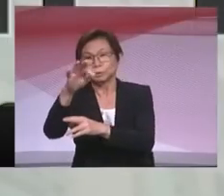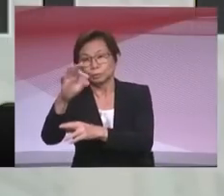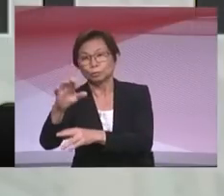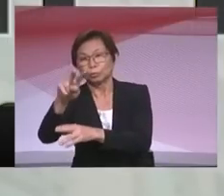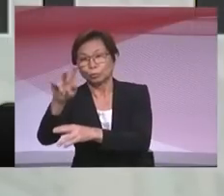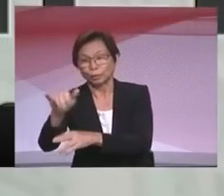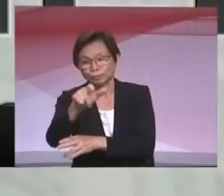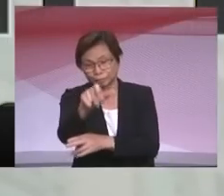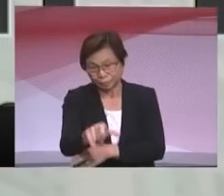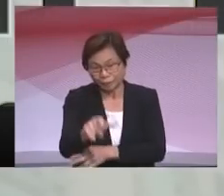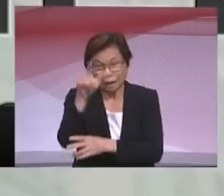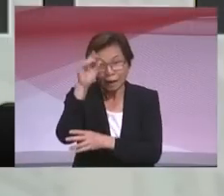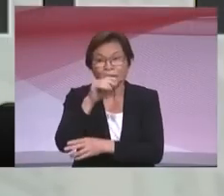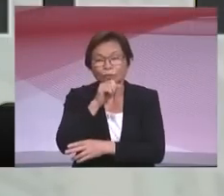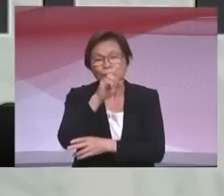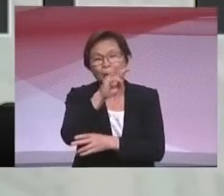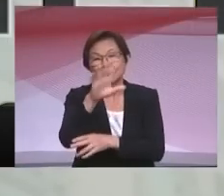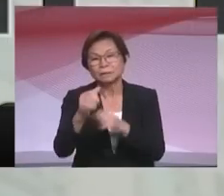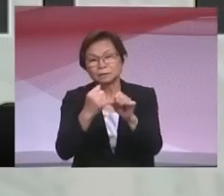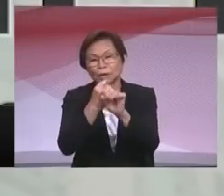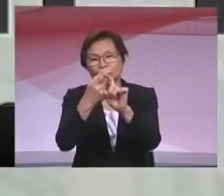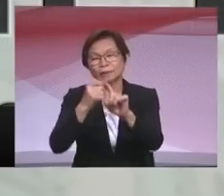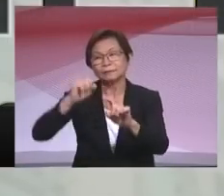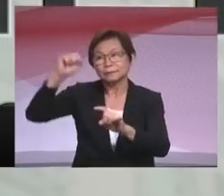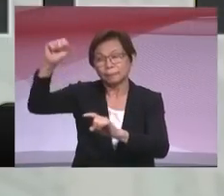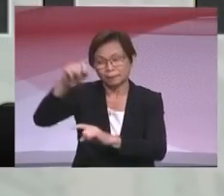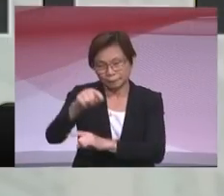72,926, seorang lelaki berusia 65 tahun daripada negeri Sabah,